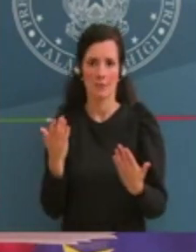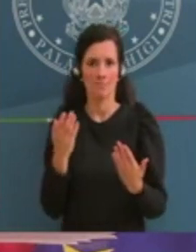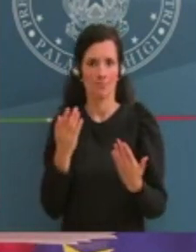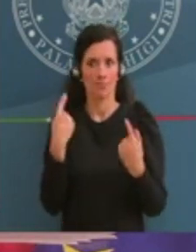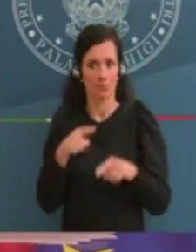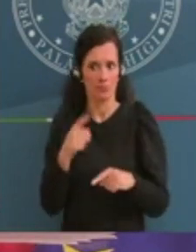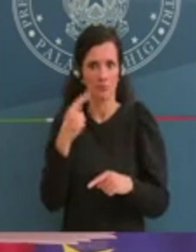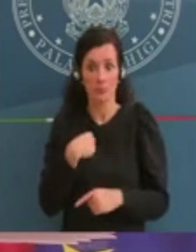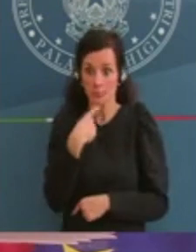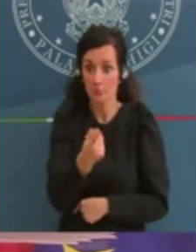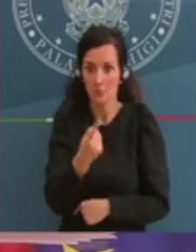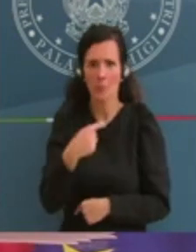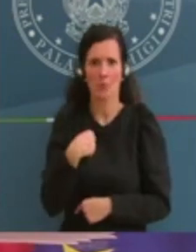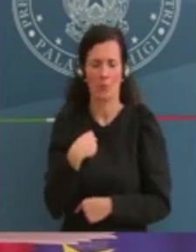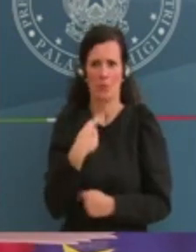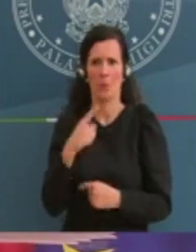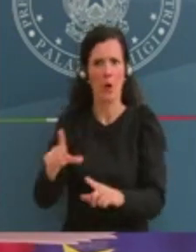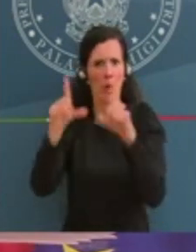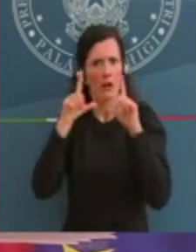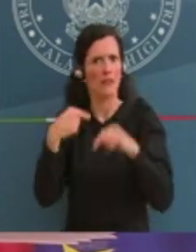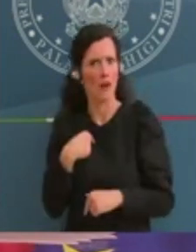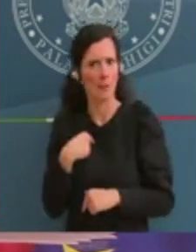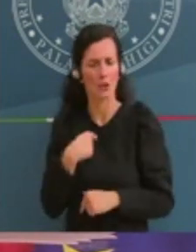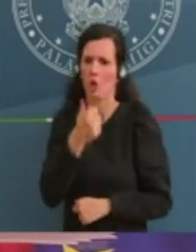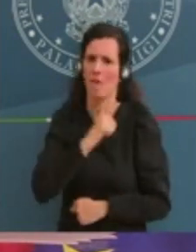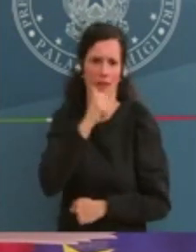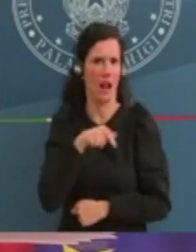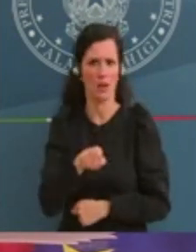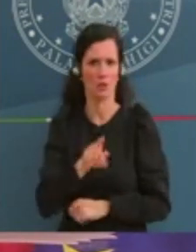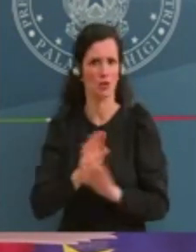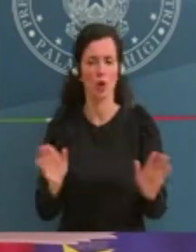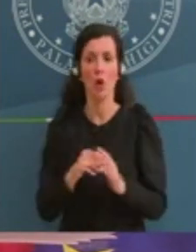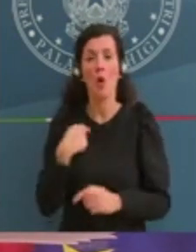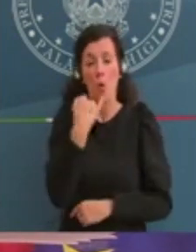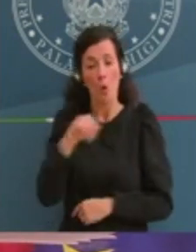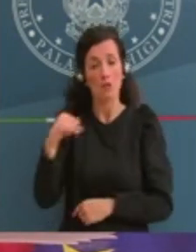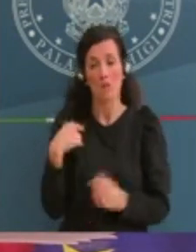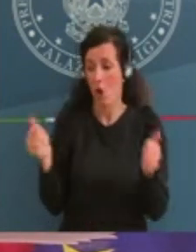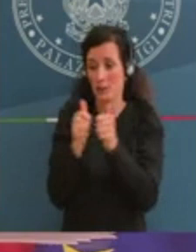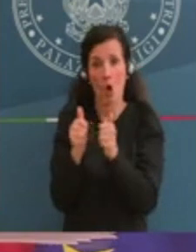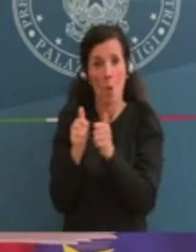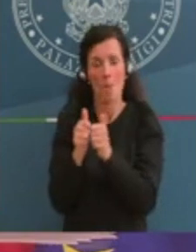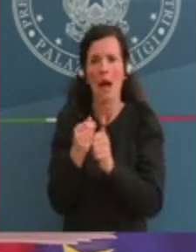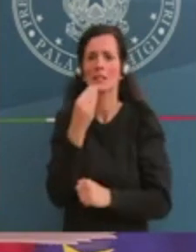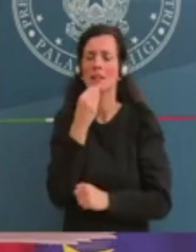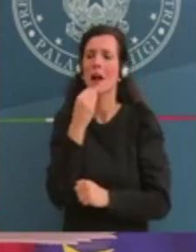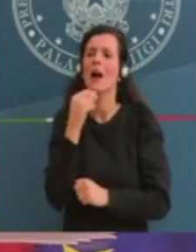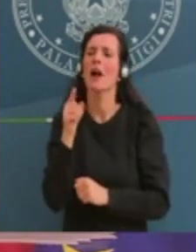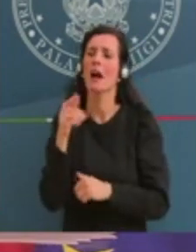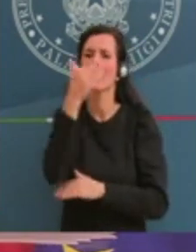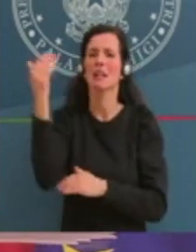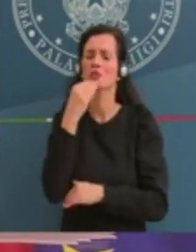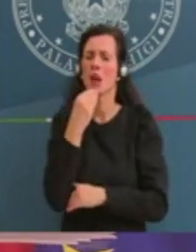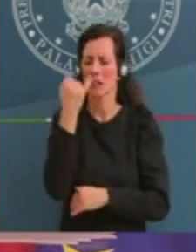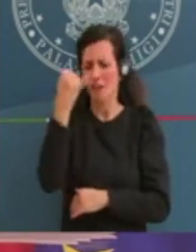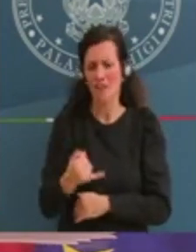o comunque a fine settembre poi c'è stato contestato un episodio a parte di un esponente di fratelli d'italia è stato